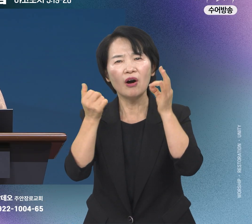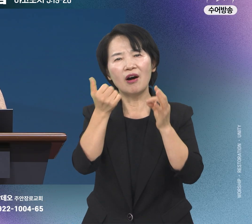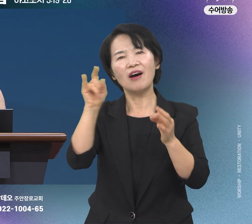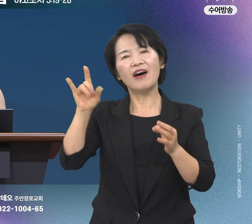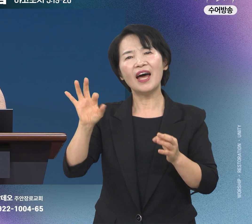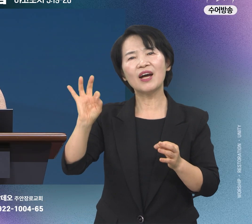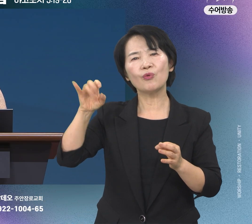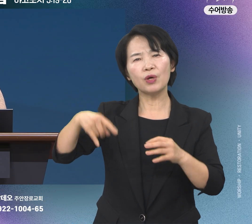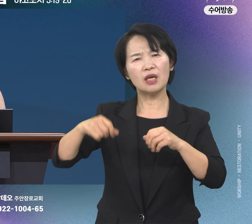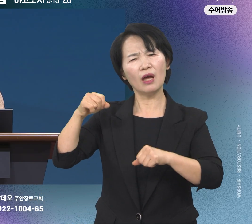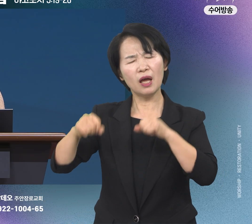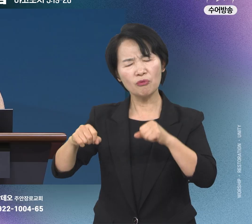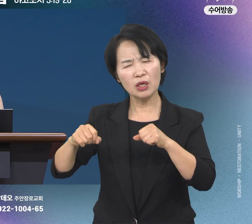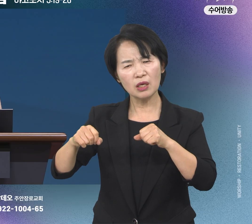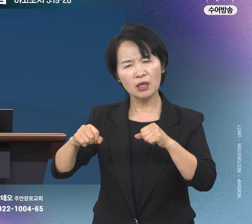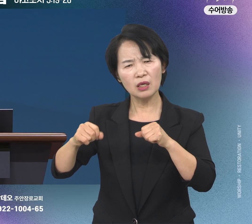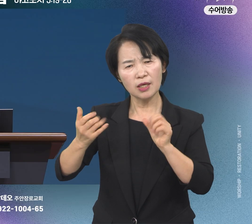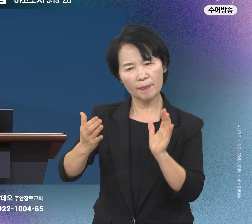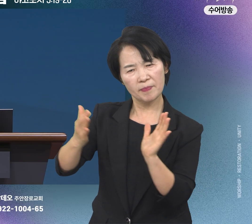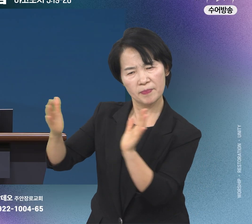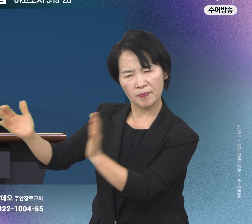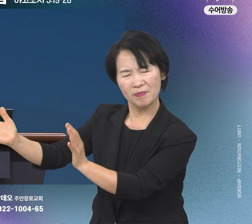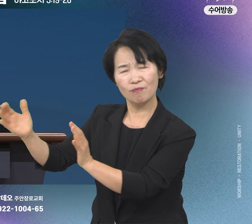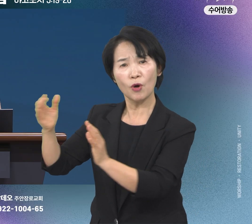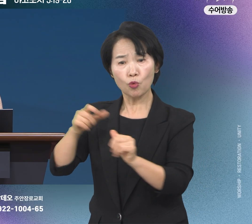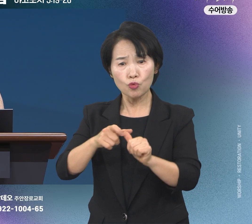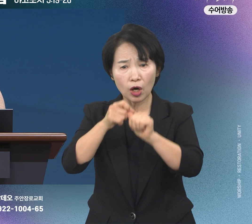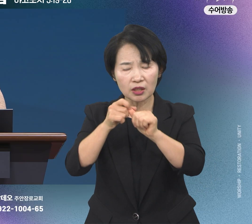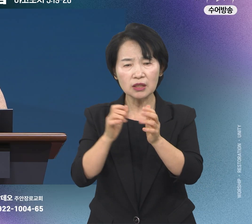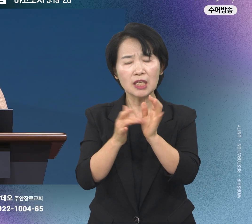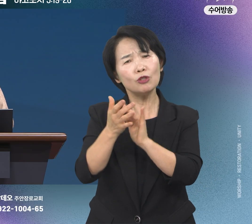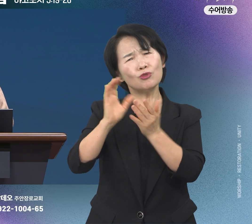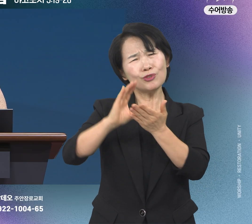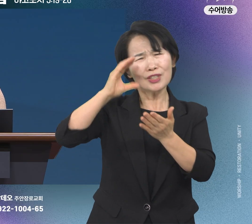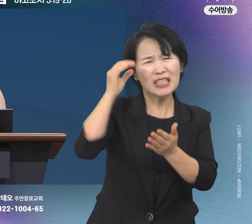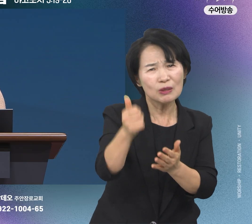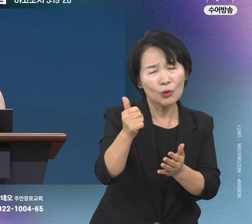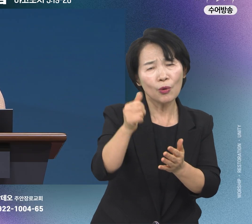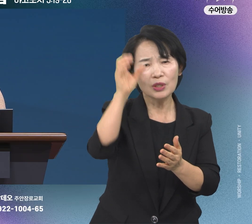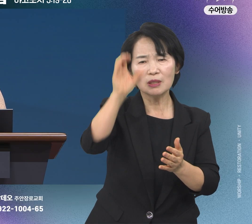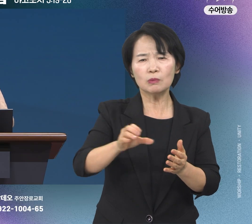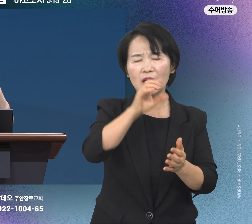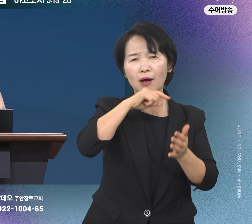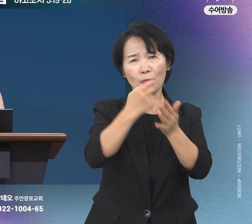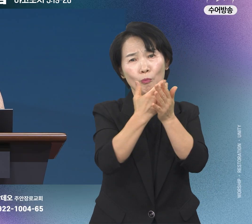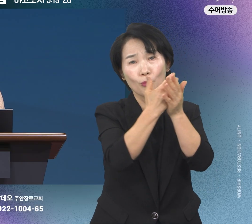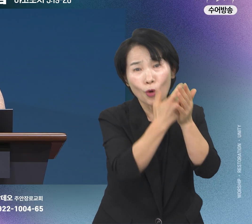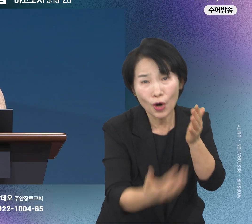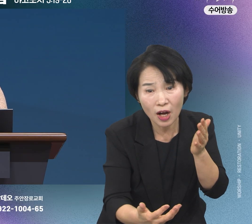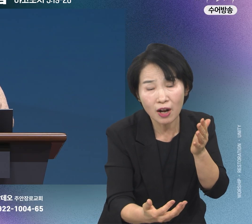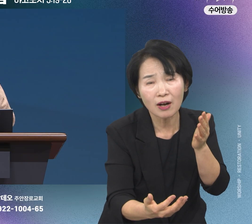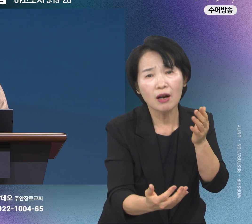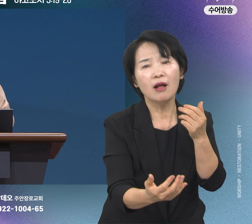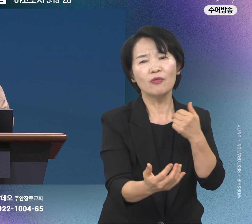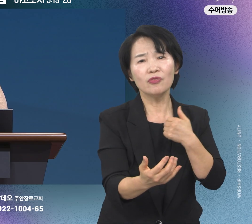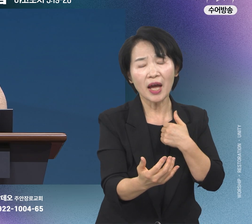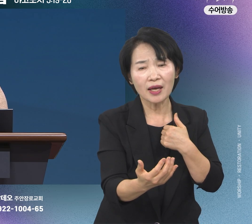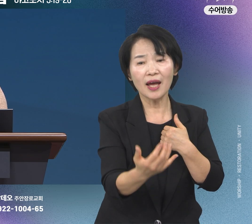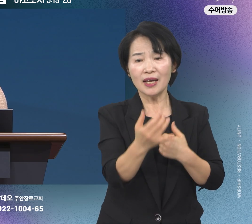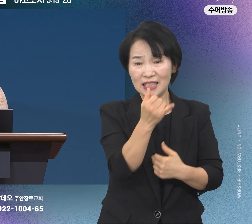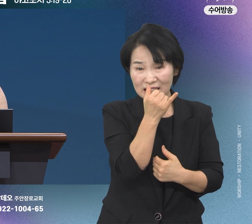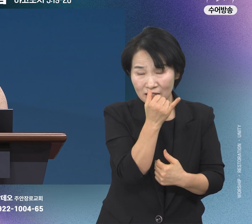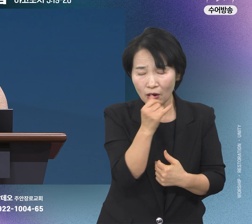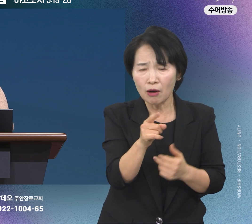구원은 예수님이 나를 위하여서 저 십자가에 매달려 죽으신 그 보혈이 나에게도 있구나를 믿는